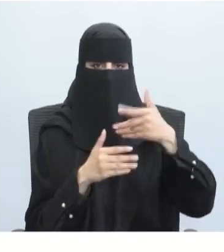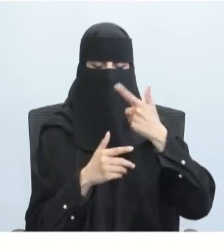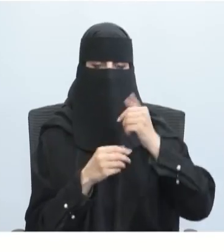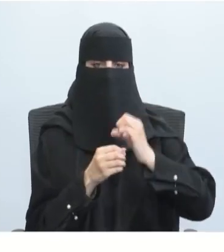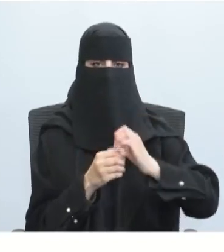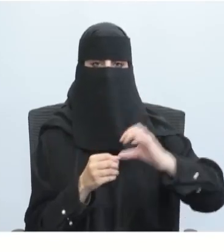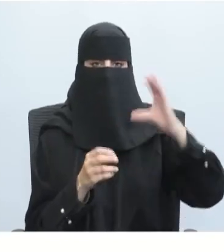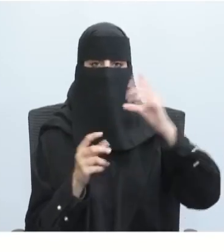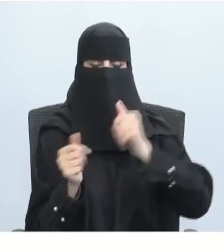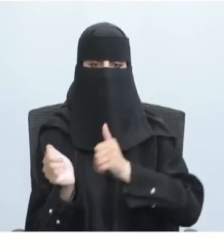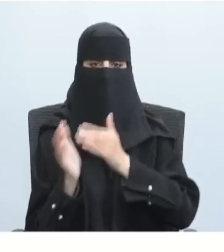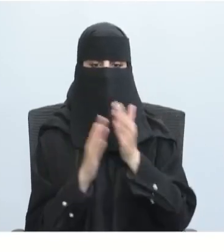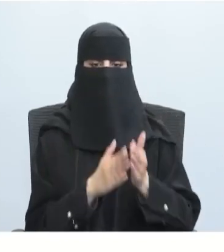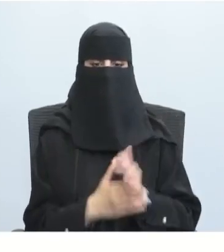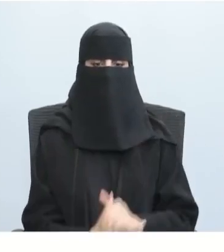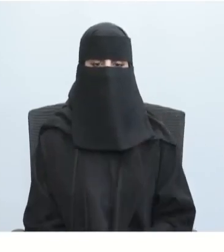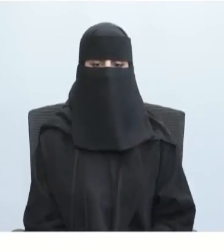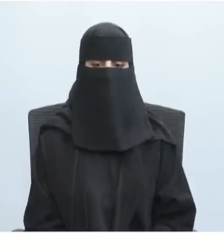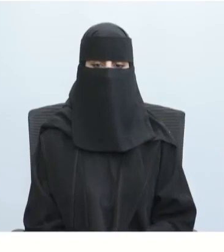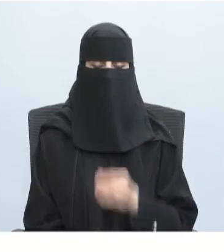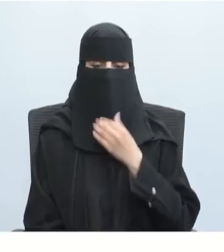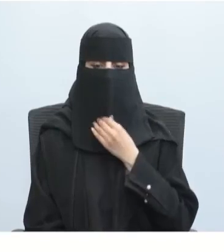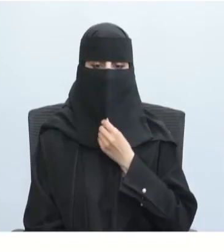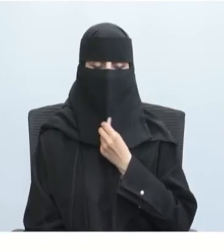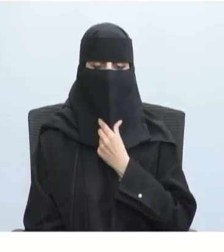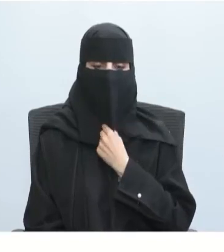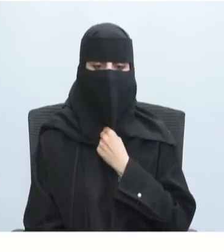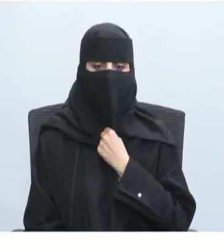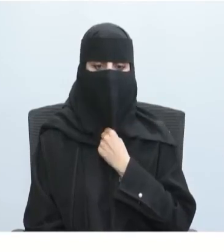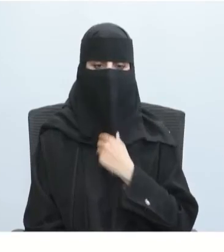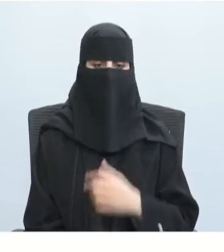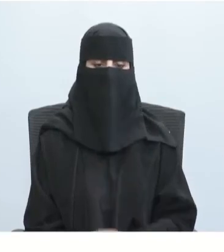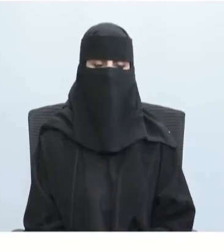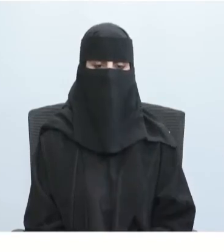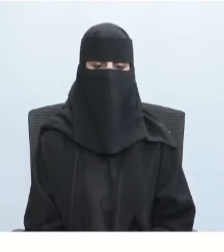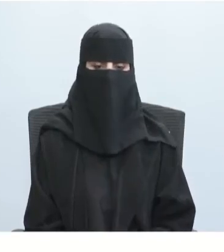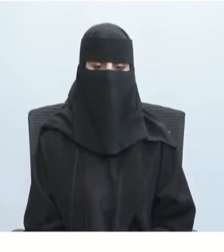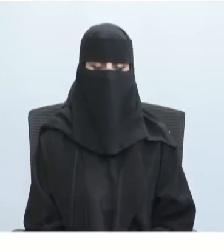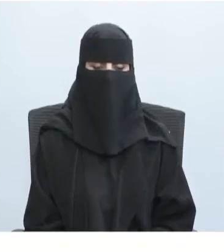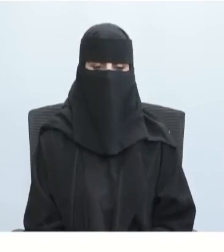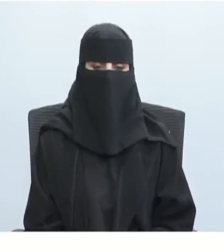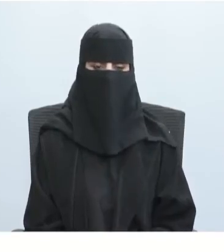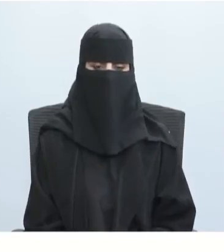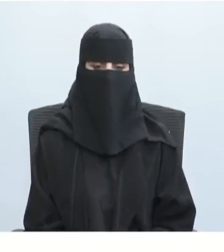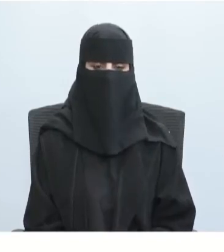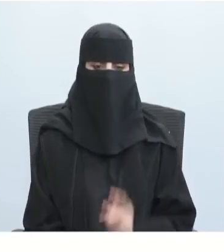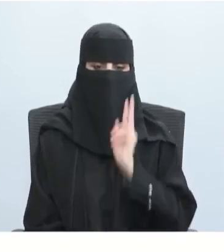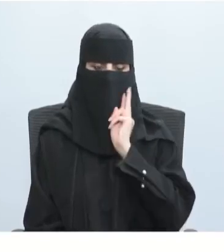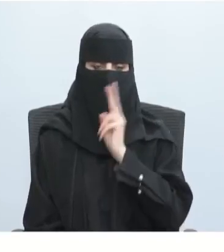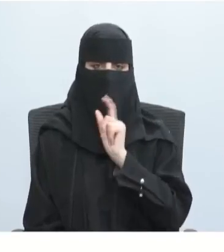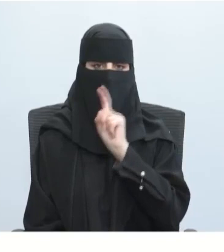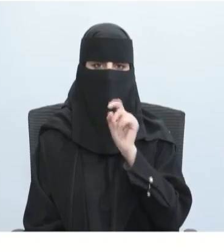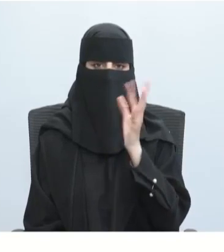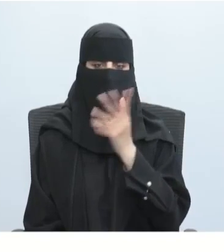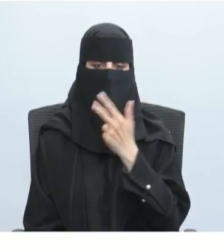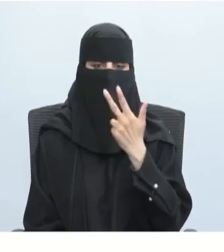ستستثمر لكي تصل الى قيمه اكبر من خلال التوفير وبالتاكيد معدل عائد قد يكون ثابت لسنوات وبالتالي